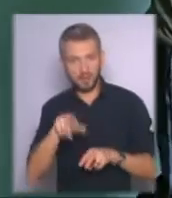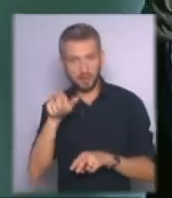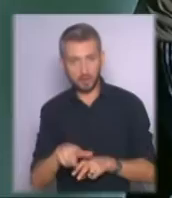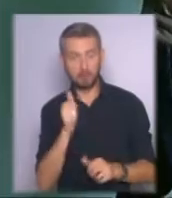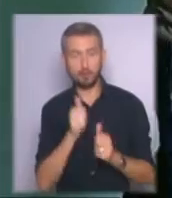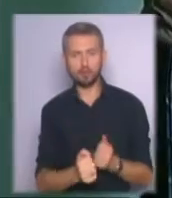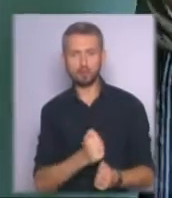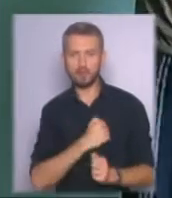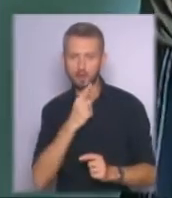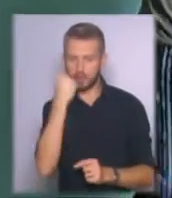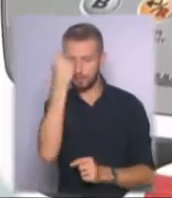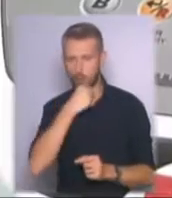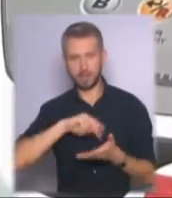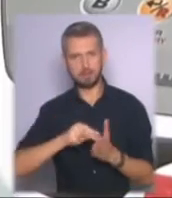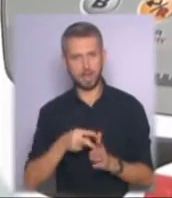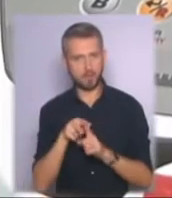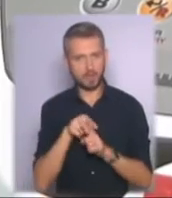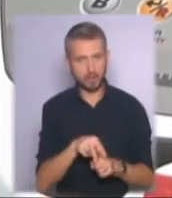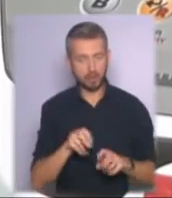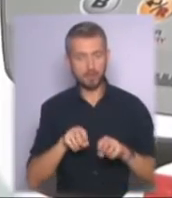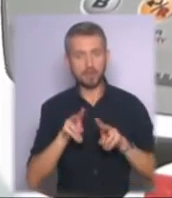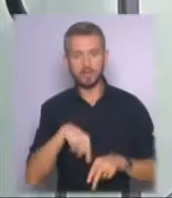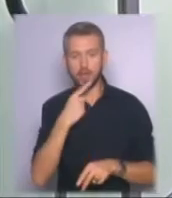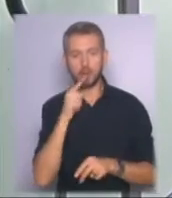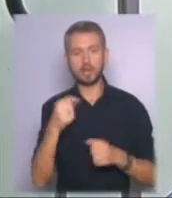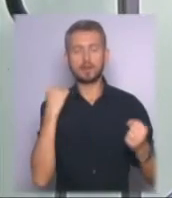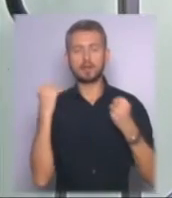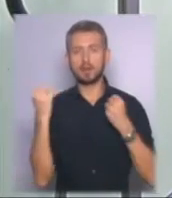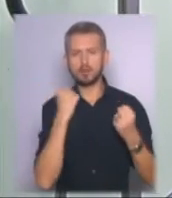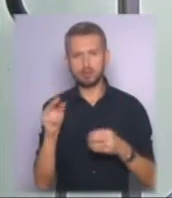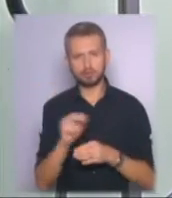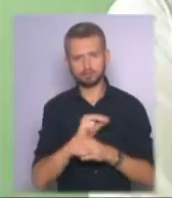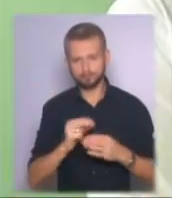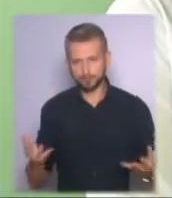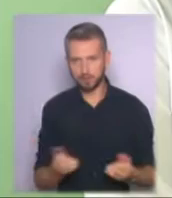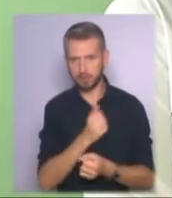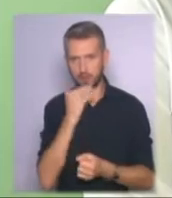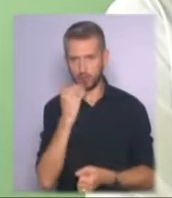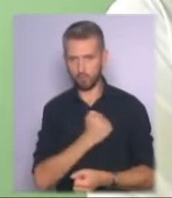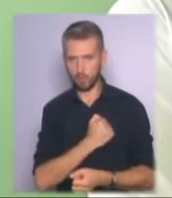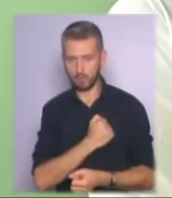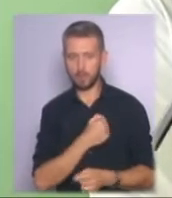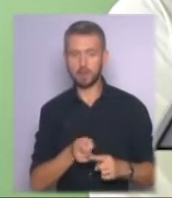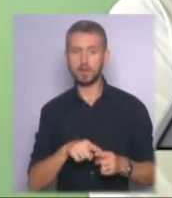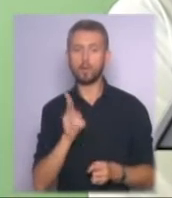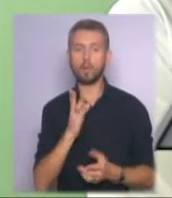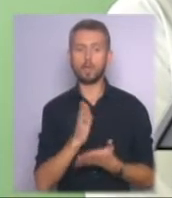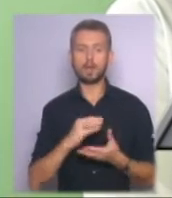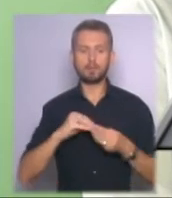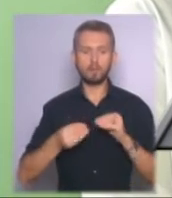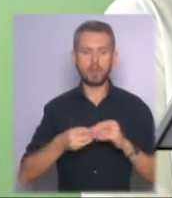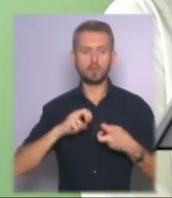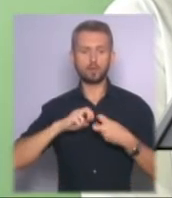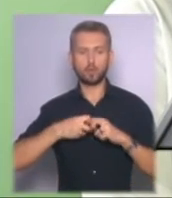бійця індивідуальний план навантажень. Фахівці кажуть, на цих тренажерах підняли на ноги не одного воїна. Це в кого є проблеми з